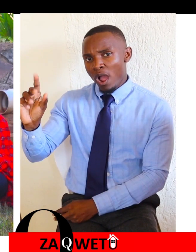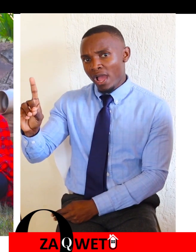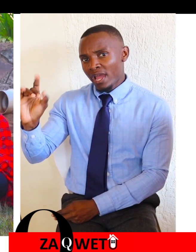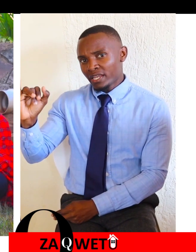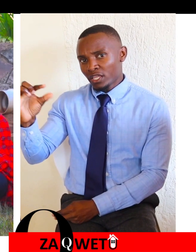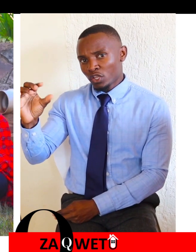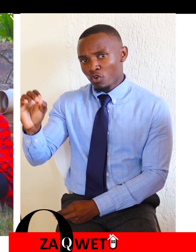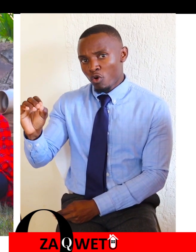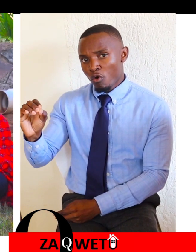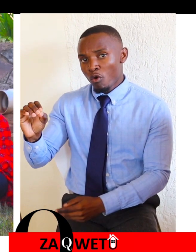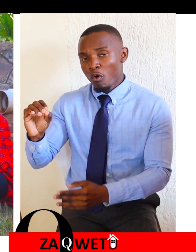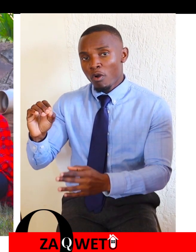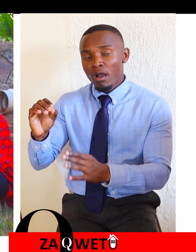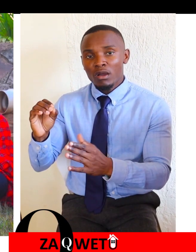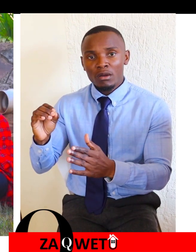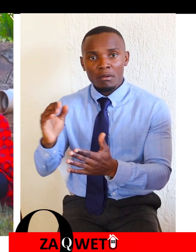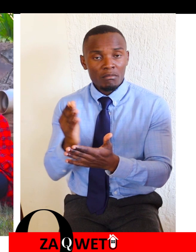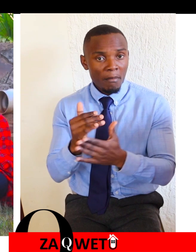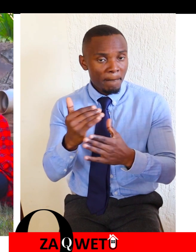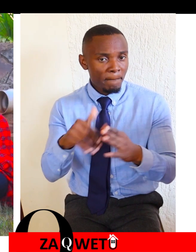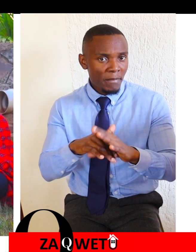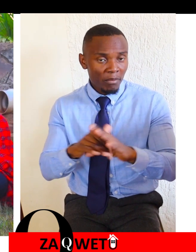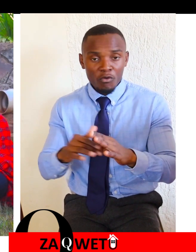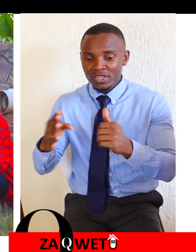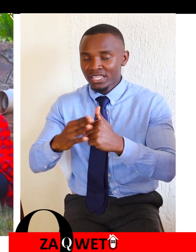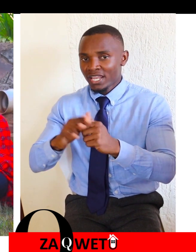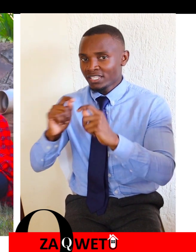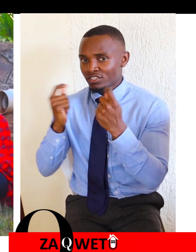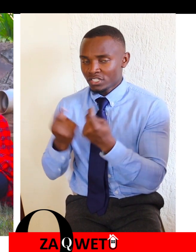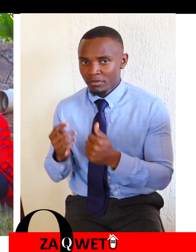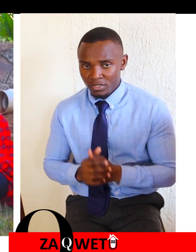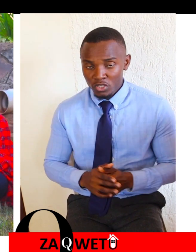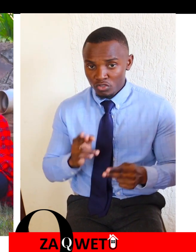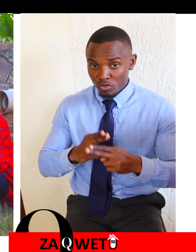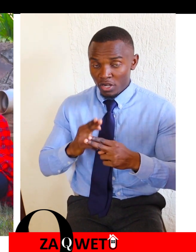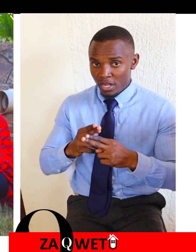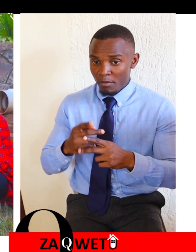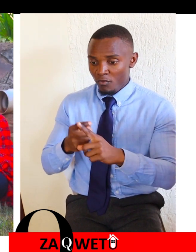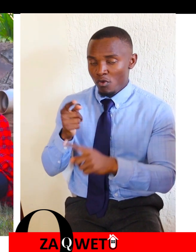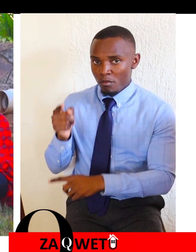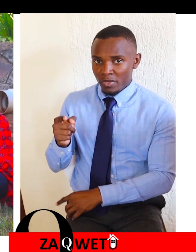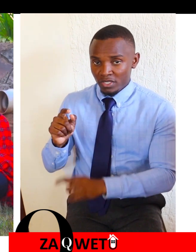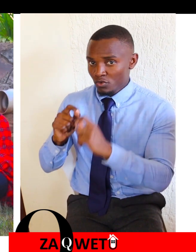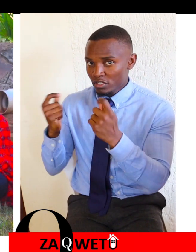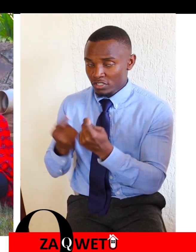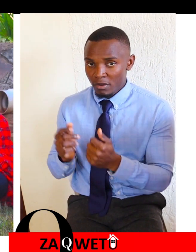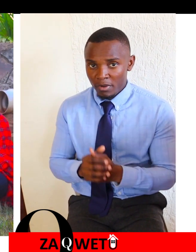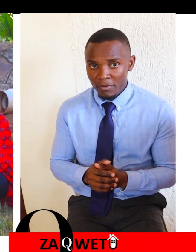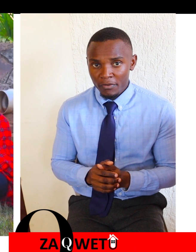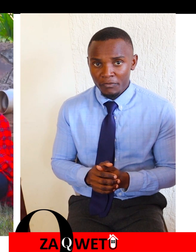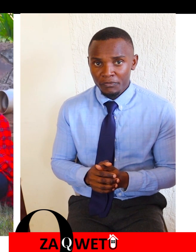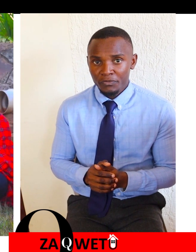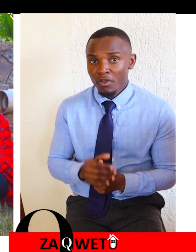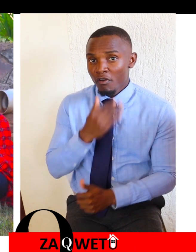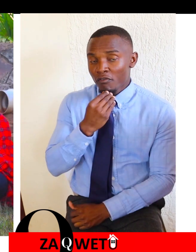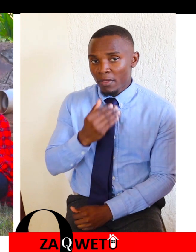Wadigo. Wadigo. The 9 tribes. The 9 tribes. Yeah, so imetoka na the Digo side. So